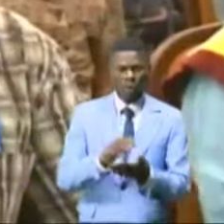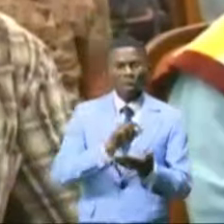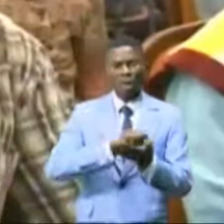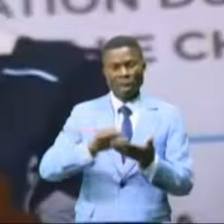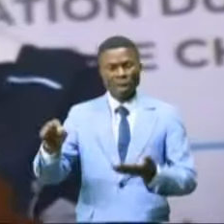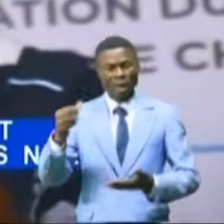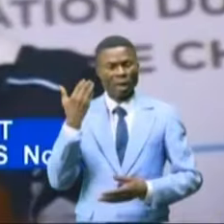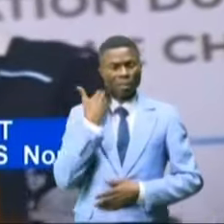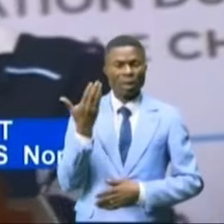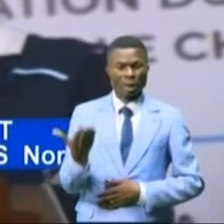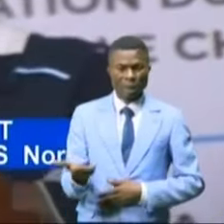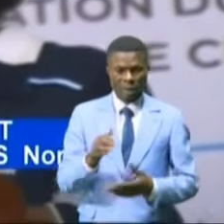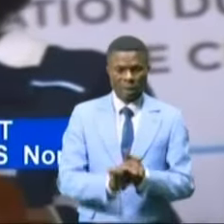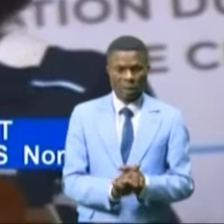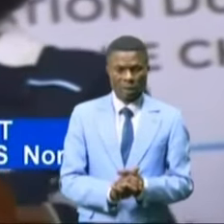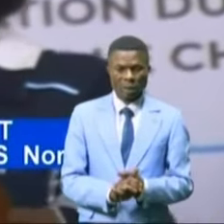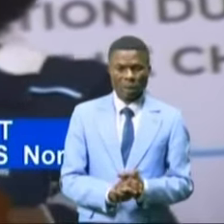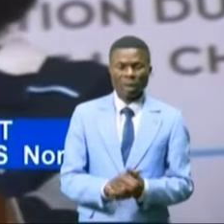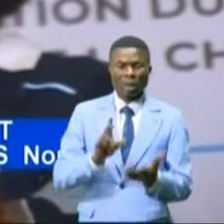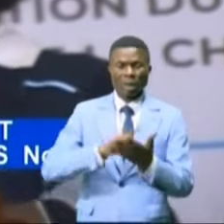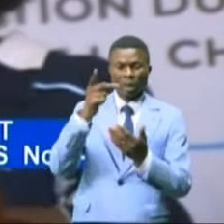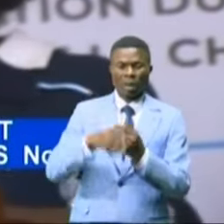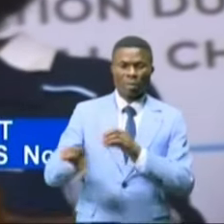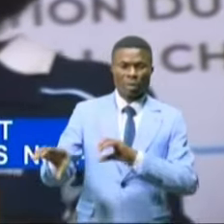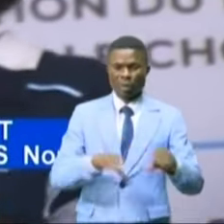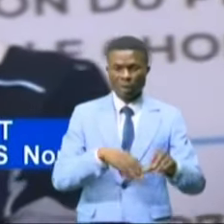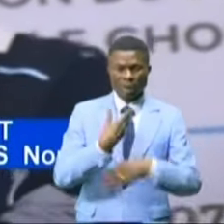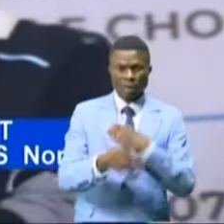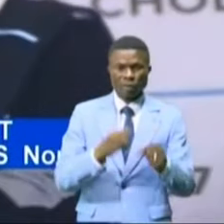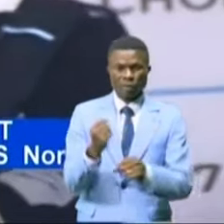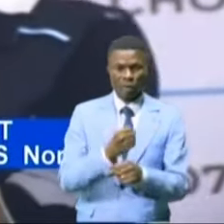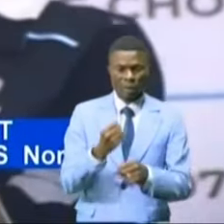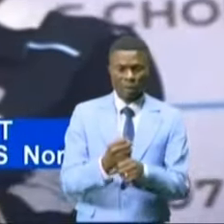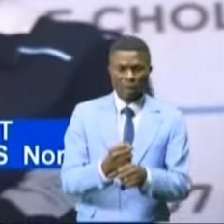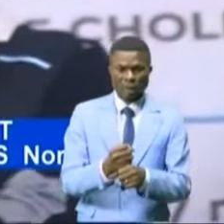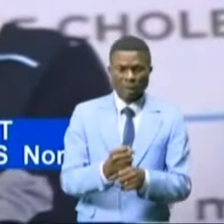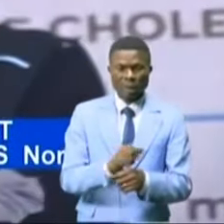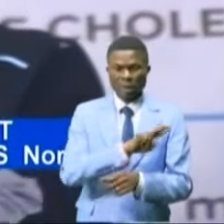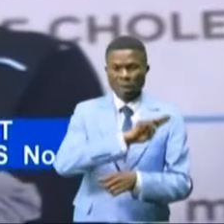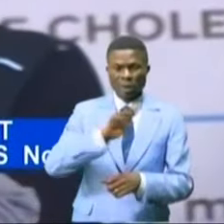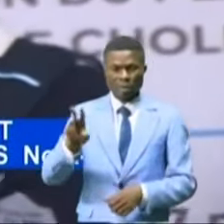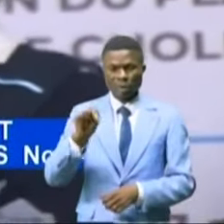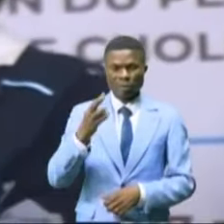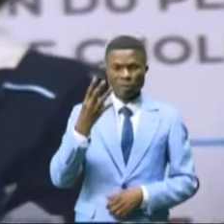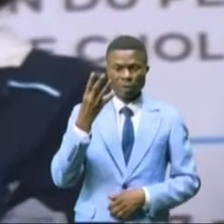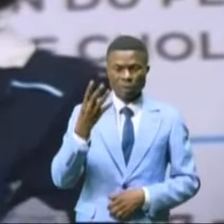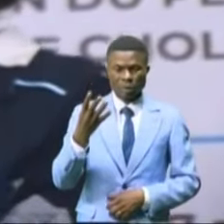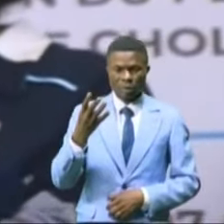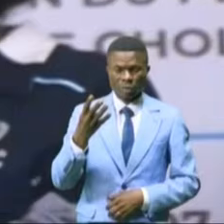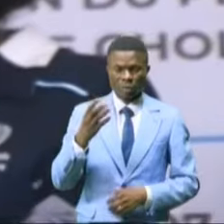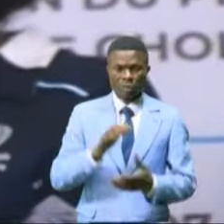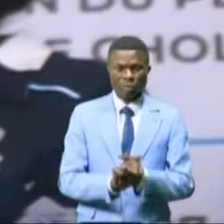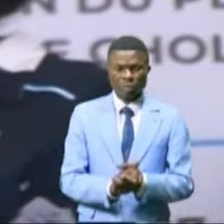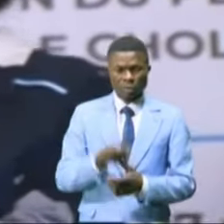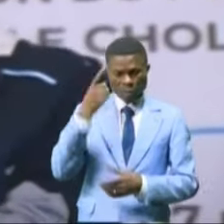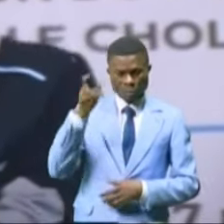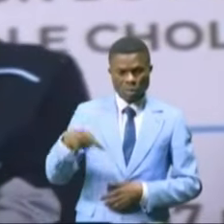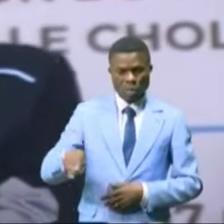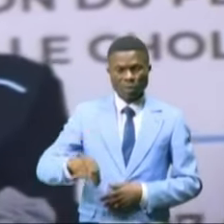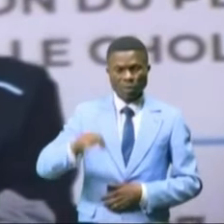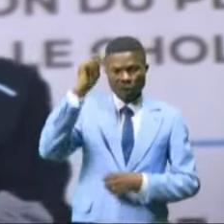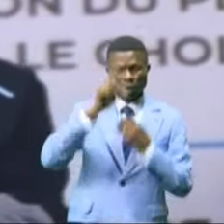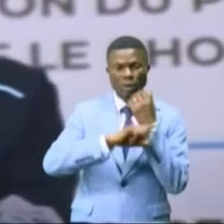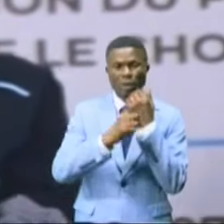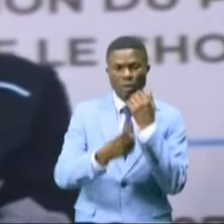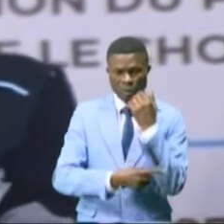cette maladie. Le plan d'action opérationnel de 2024 de la province du Nord Kivu,